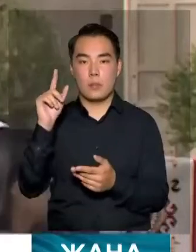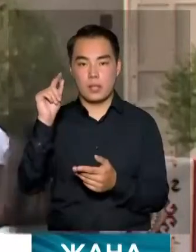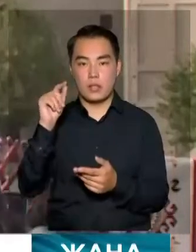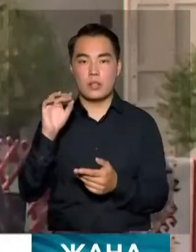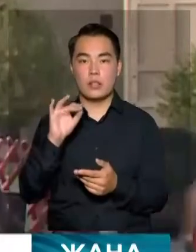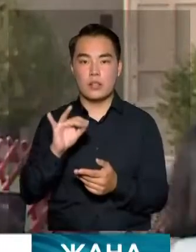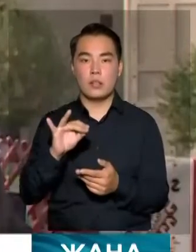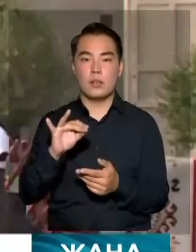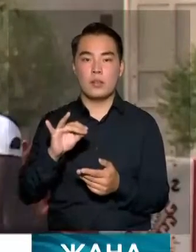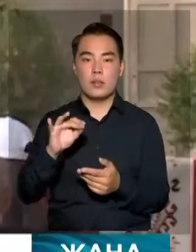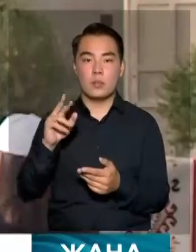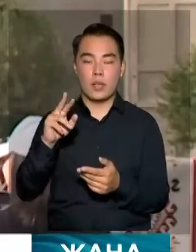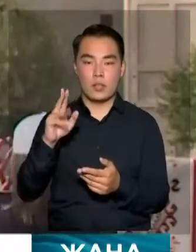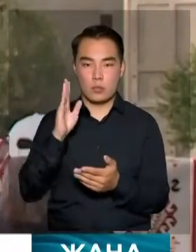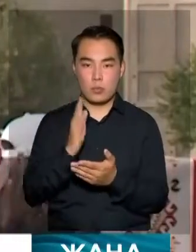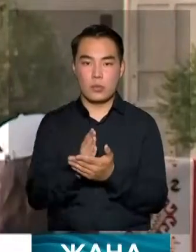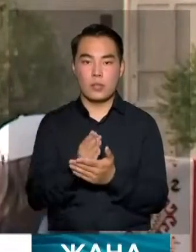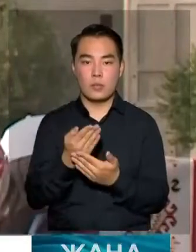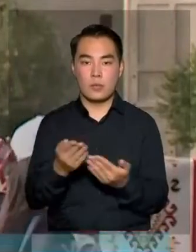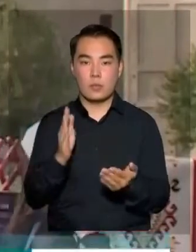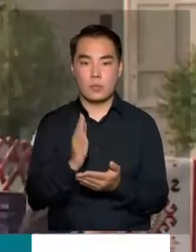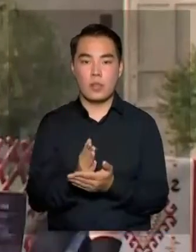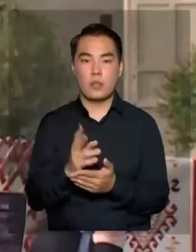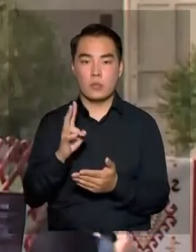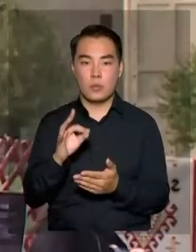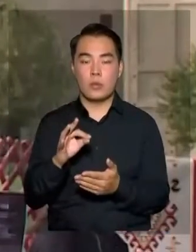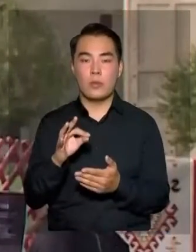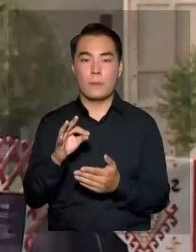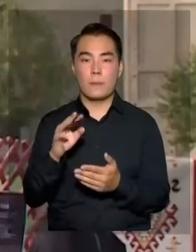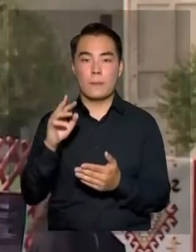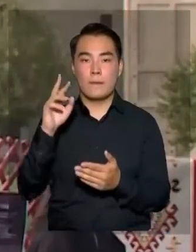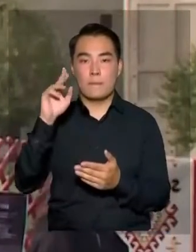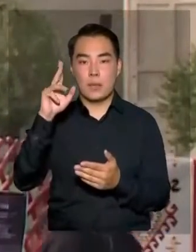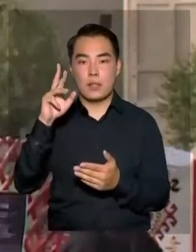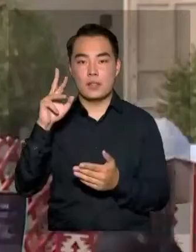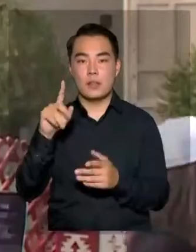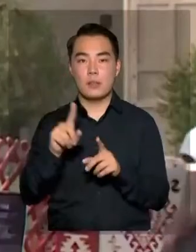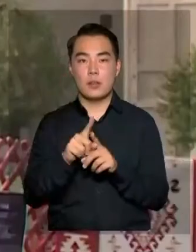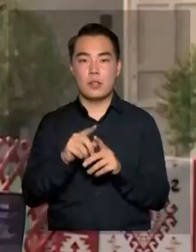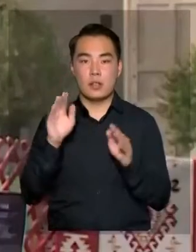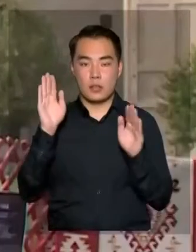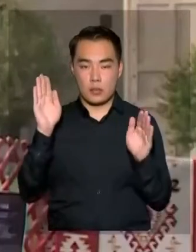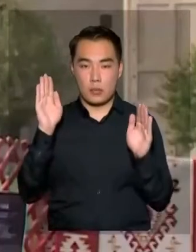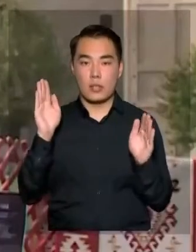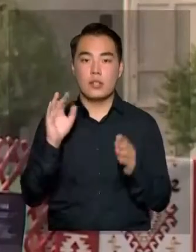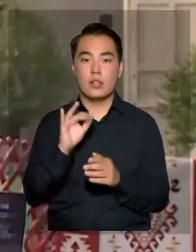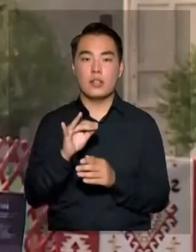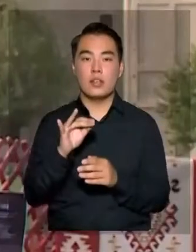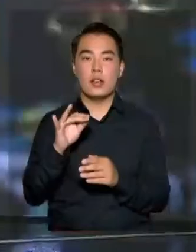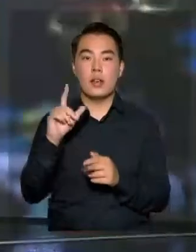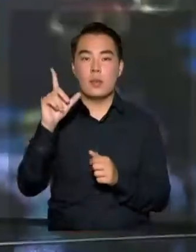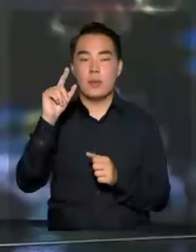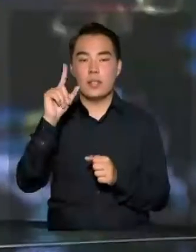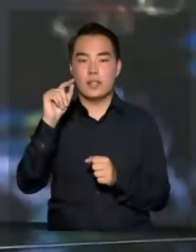жыл бойы. Бірақ енді біз қазір туристерге қарап, жұма күні зияратшыларға, суббота күні туристерге арнап жасаймыз.